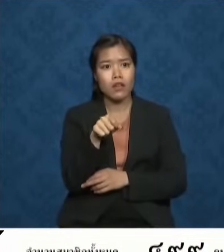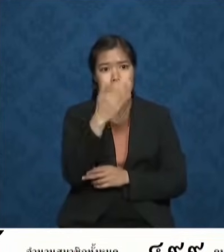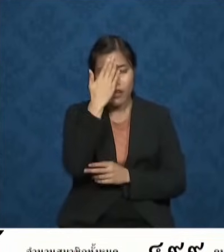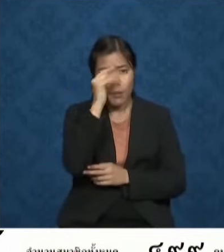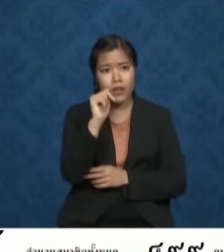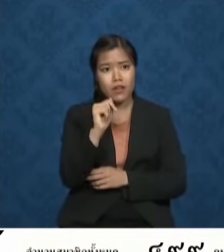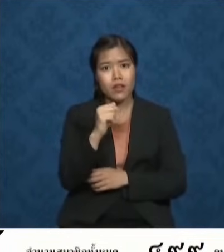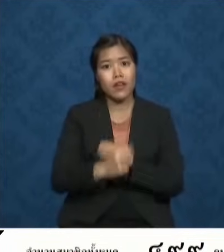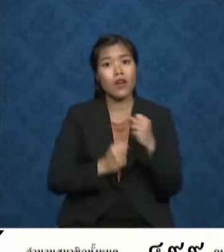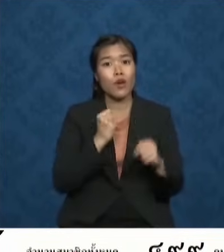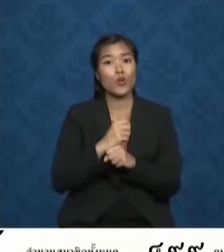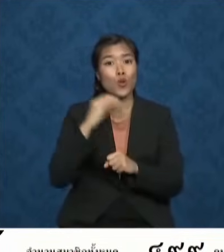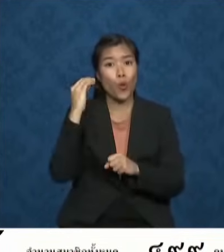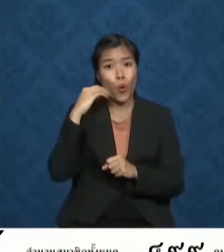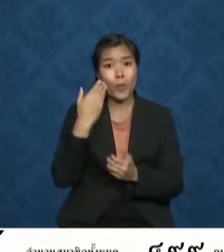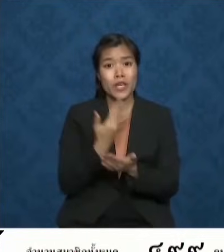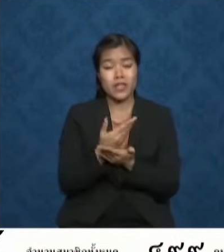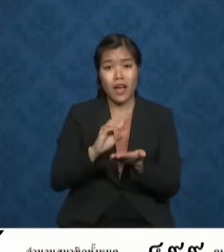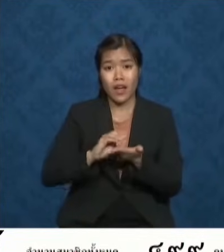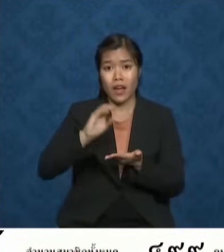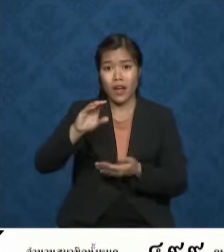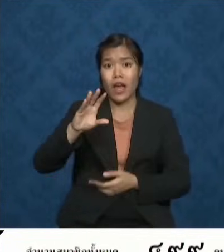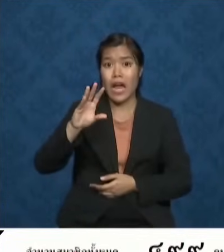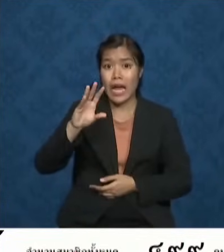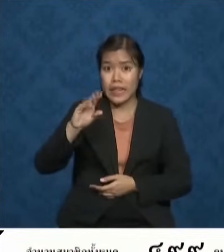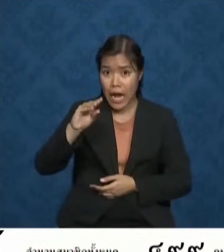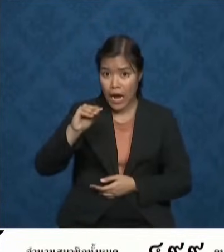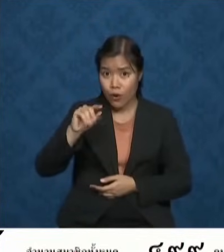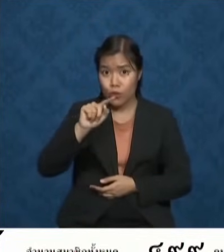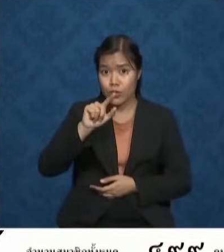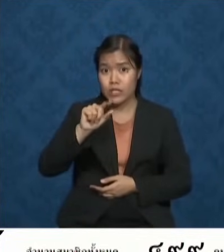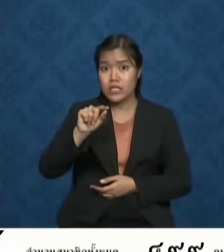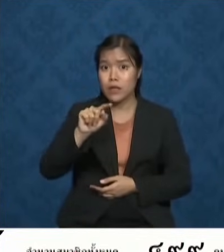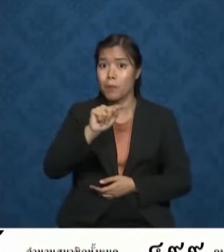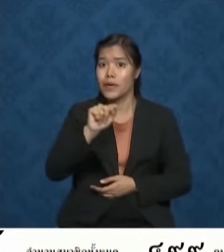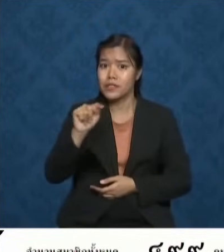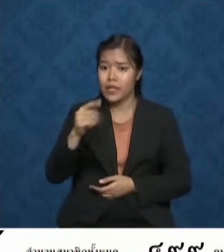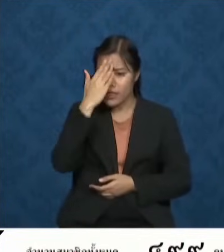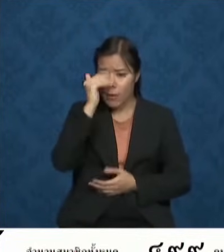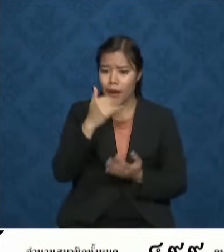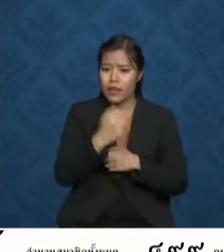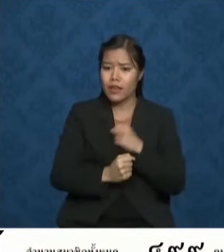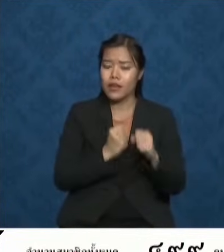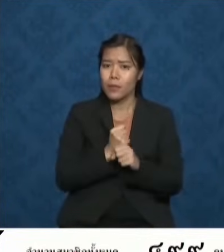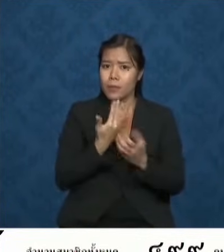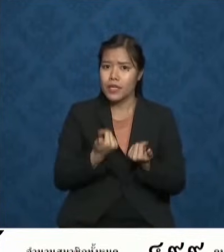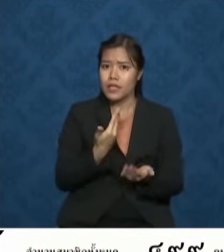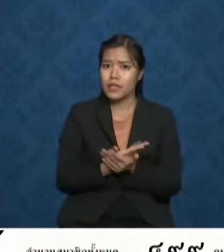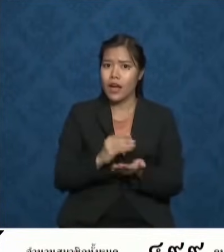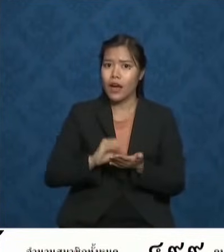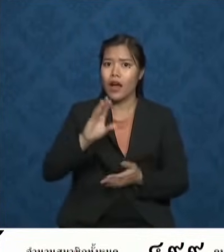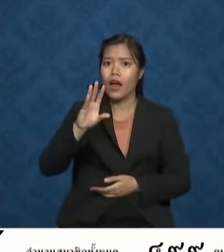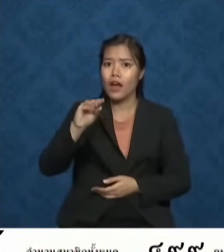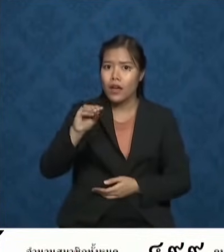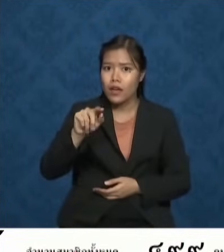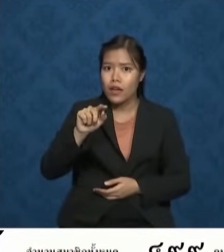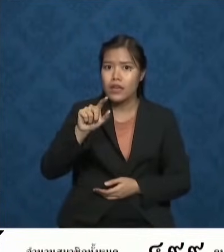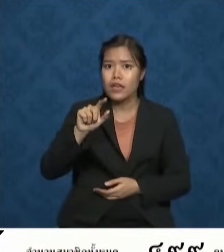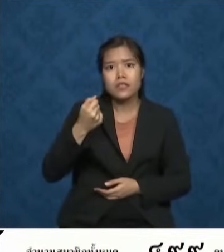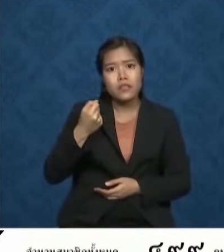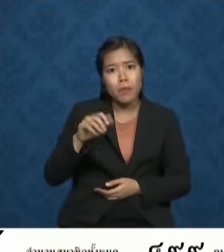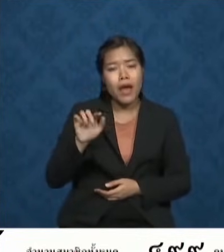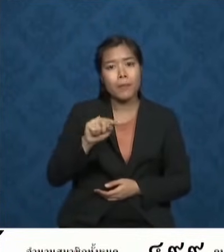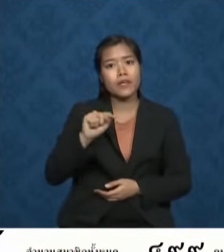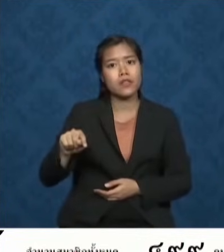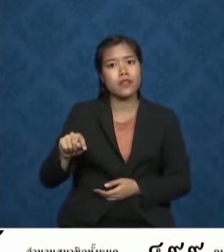าว 20% 20% 20% ปีนี้ทำไมดาว15ทำไมดาวน้อยคนก็คล้อยจะเชื่อว่